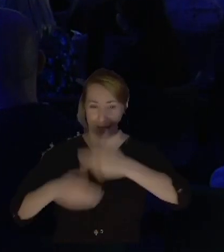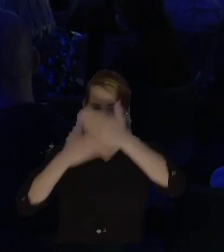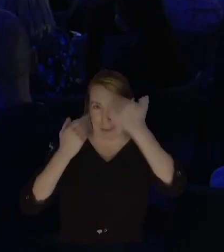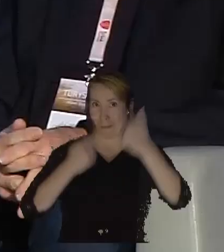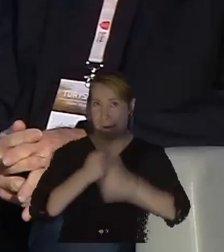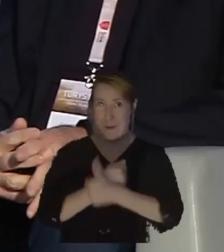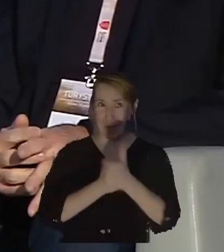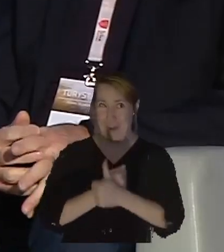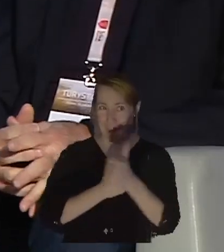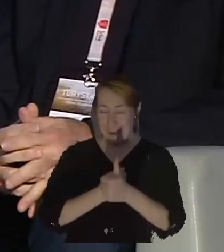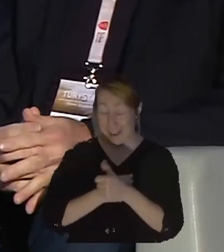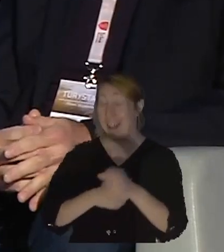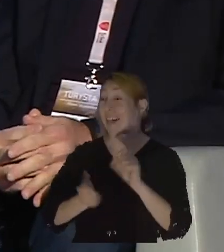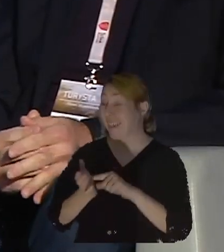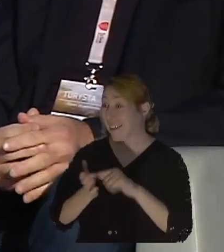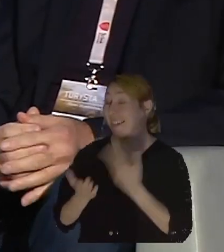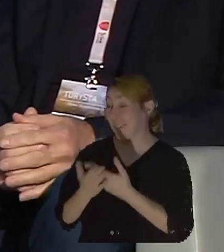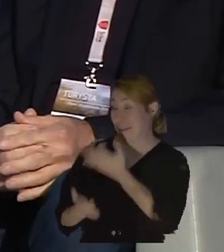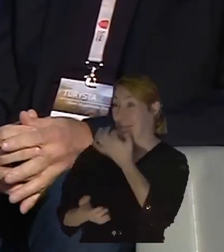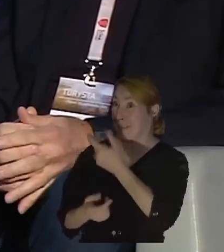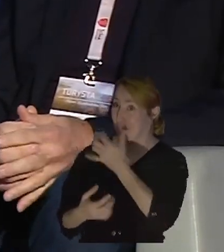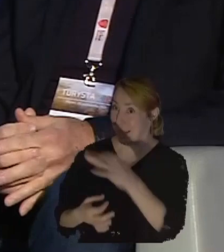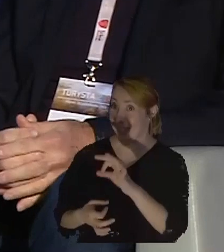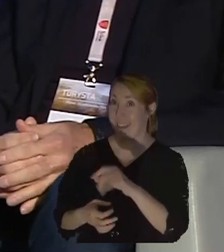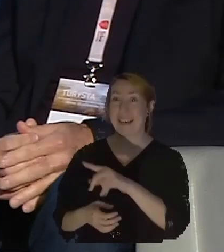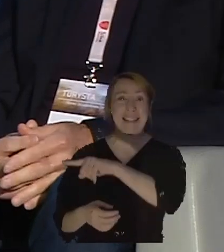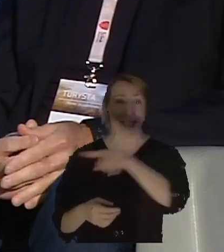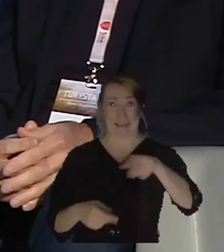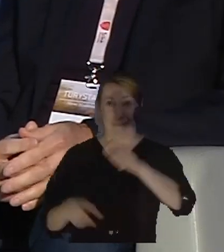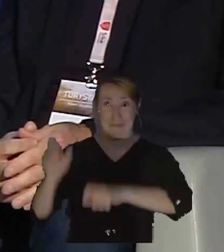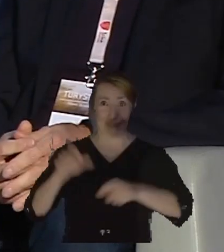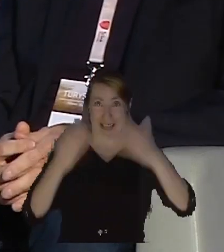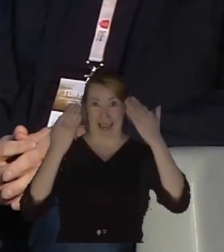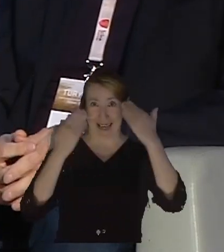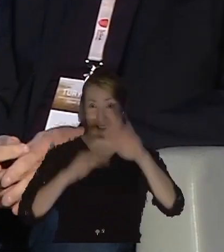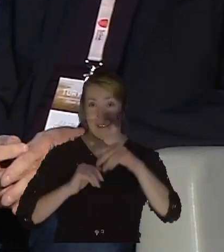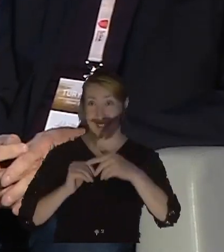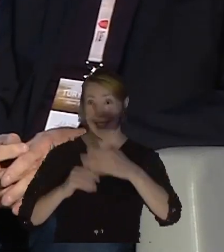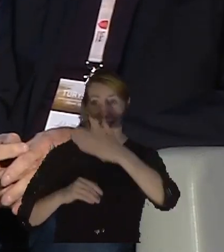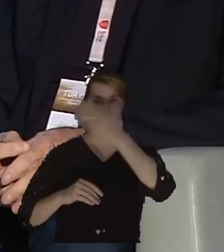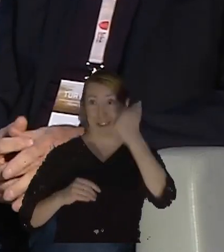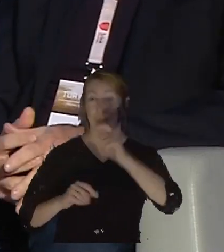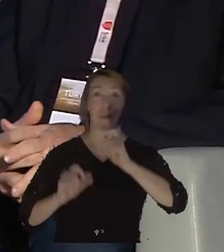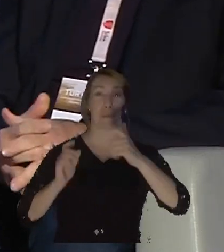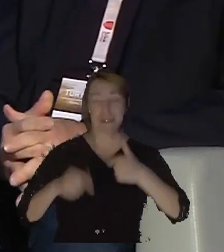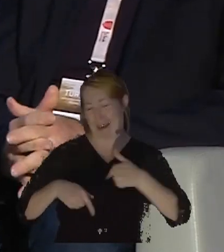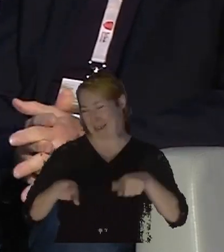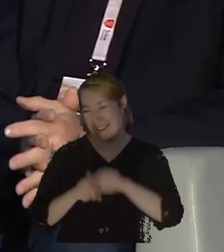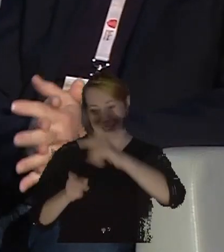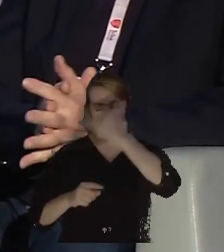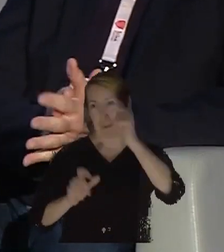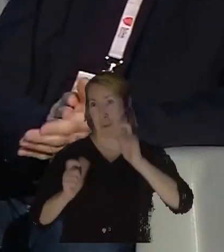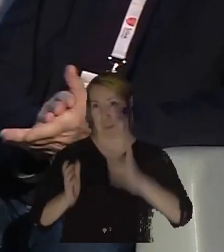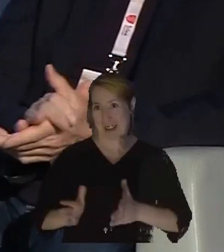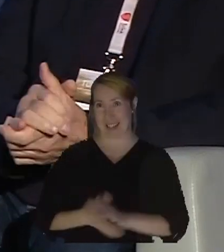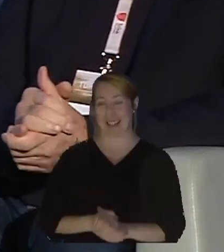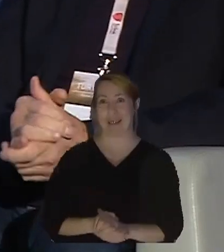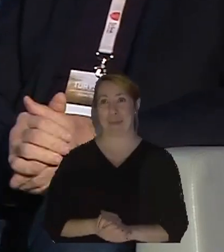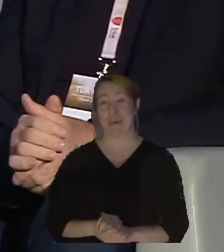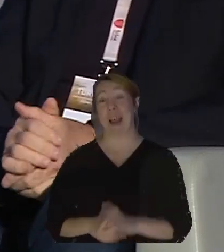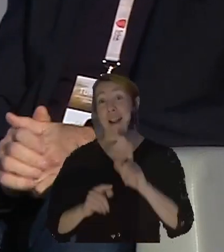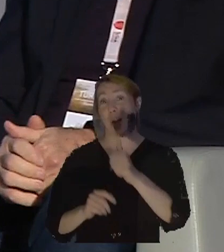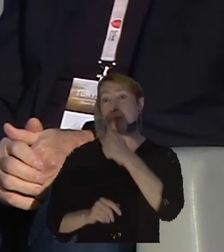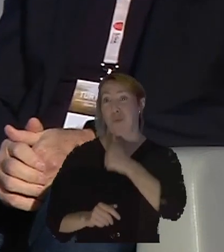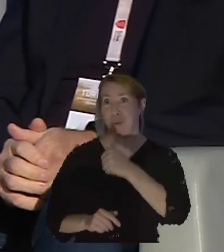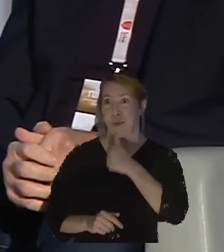chodzi, okay. Dlatego zadałem to pytanie. Tak, proszę państwa, nikt nie wie. Ja też, co się będzie działo. Ale